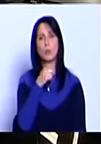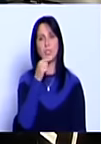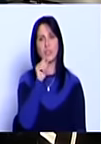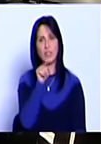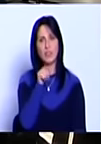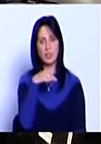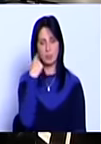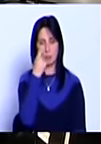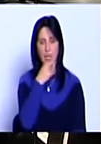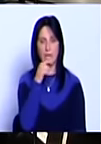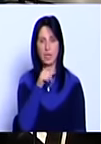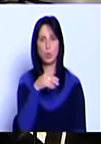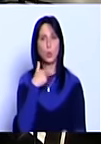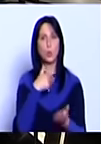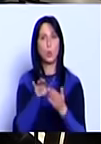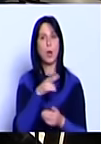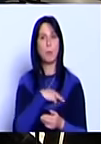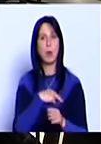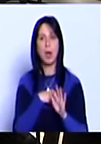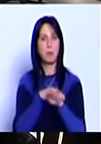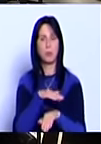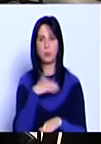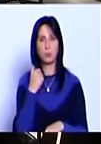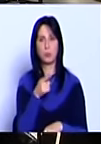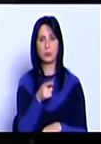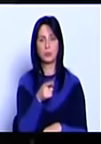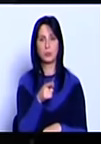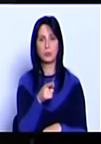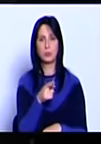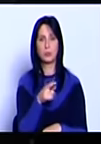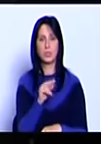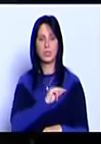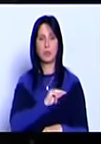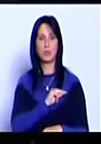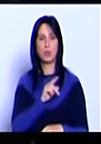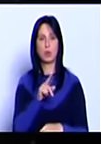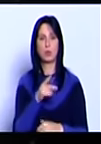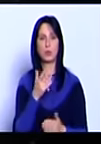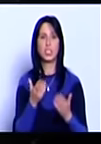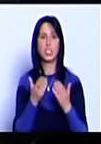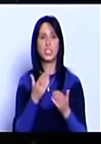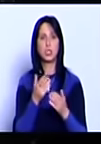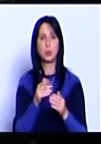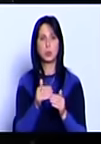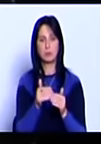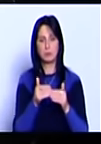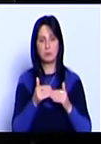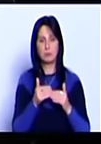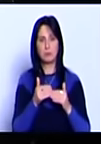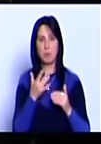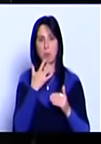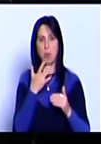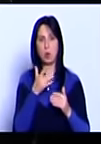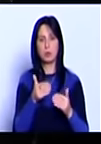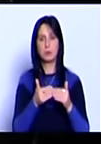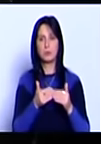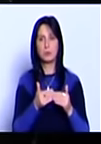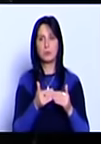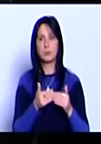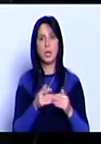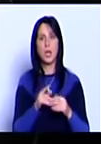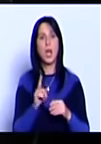თქვენ პირადად უარი თქვით პარლამენტში შესვლაზე, თანამდებობებზე, თითქოს განზე გადექით პოლიტიკური ცხოვრებიდან. აი,